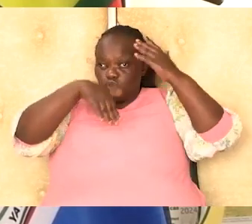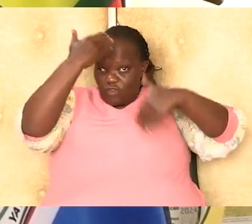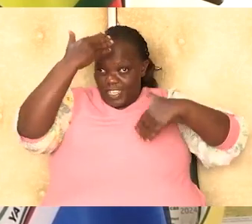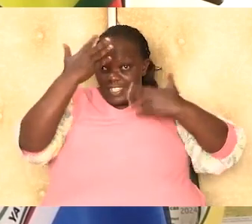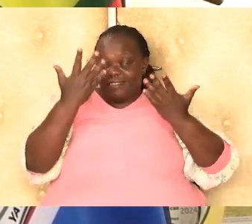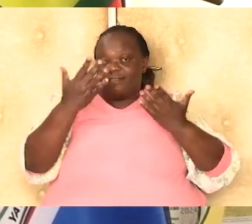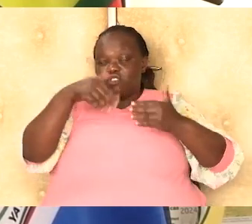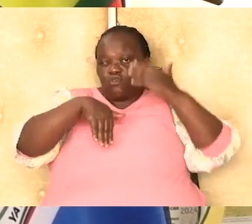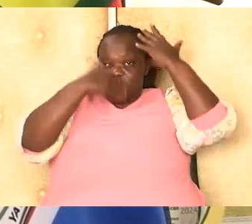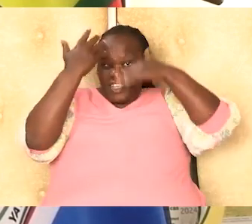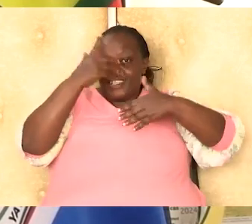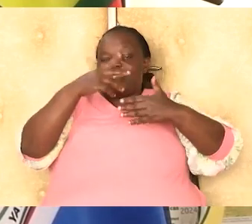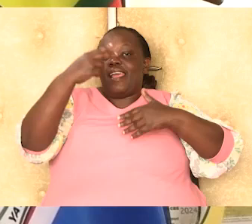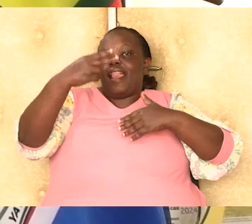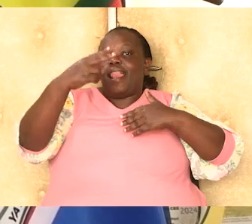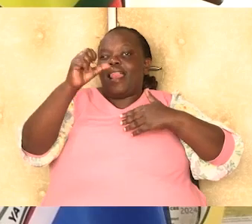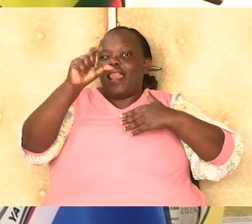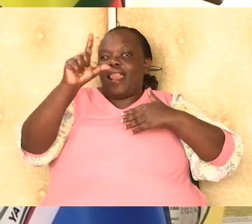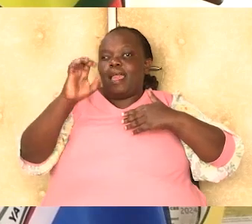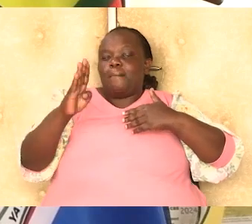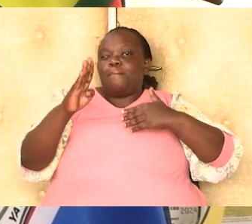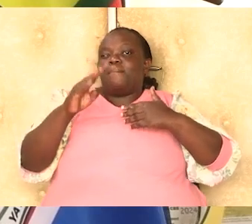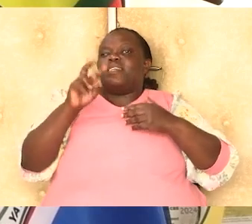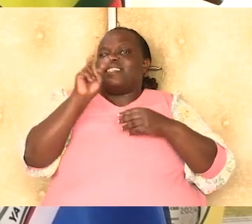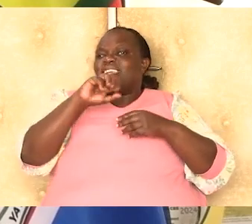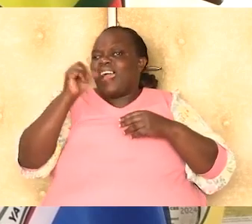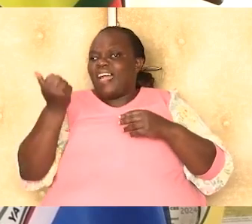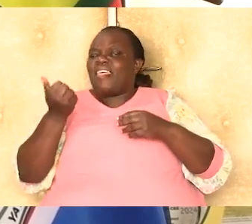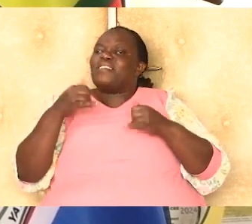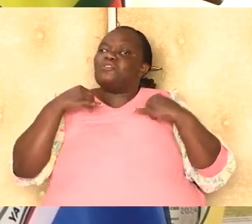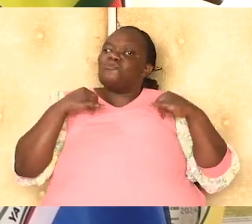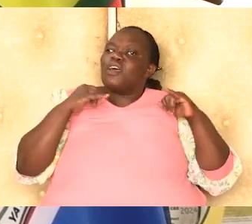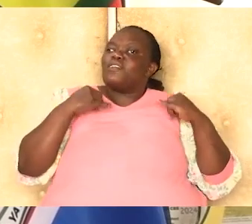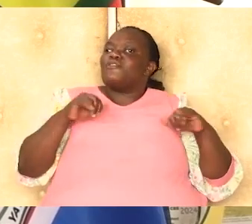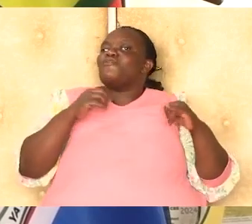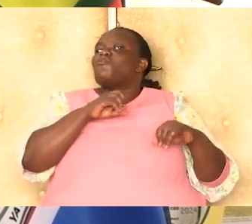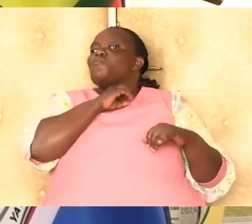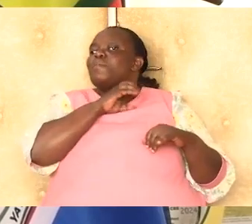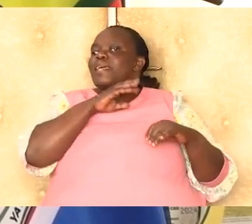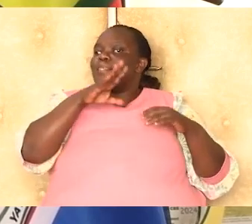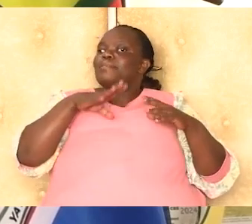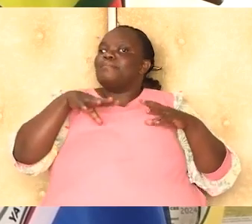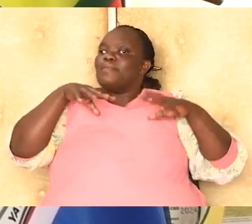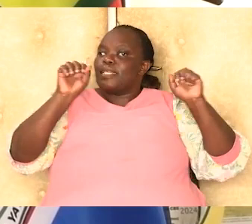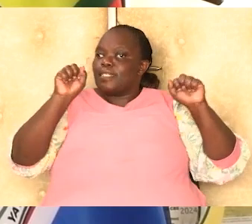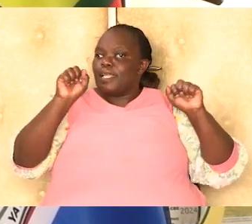nafikiri tuseme kwa mba hili njambu ambalo tukufurahia kuona vile ambavi wengi walikua jaribu kusemba kukashifu wakati mwishimua raisa